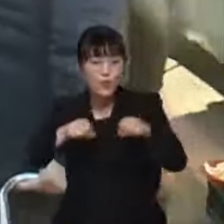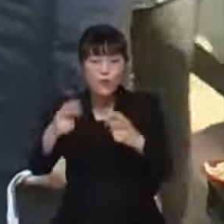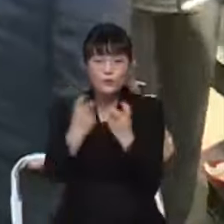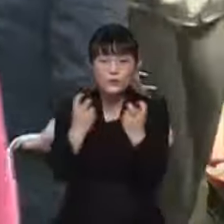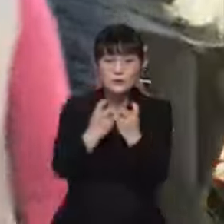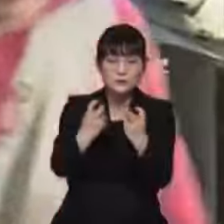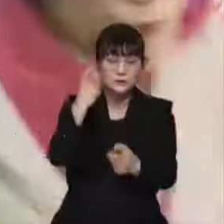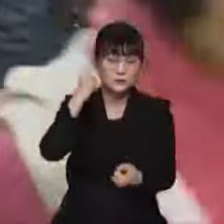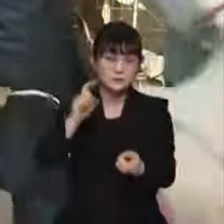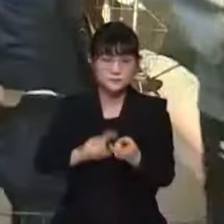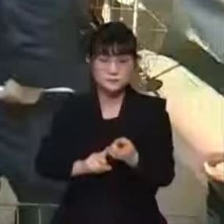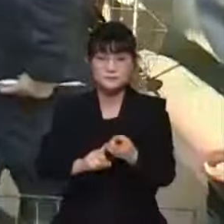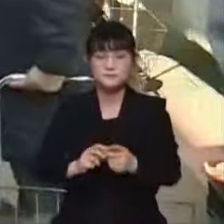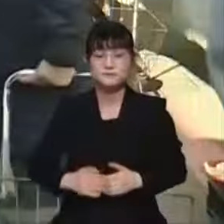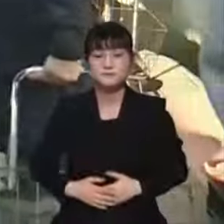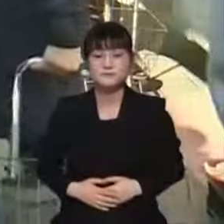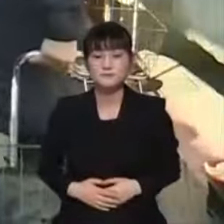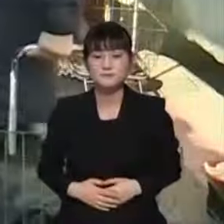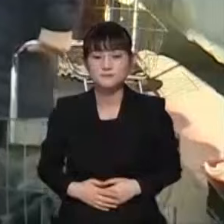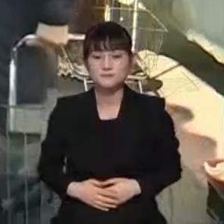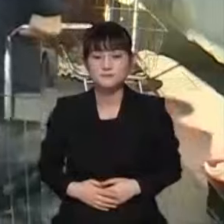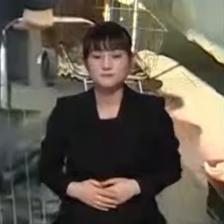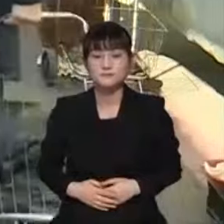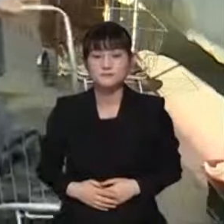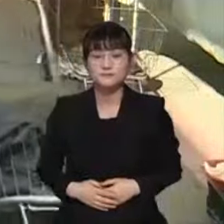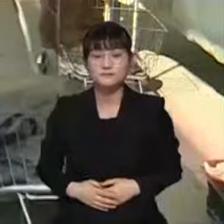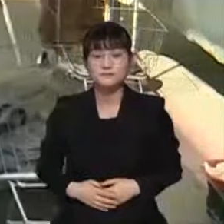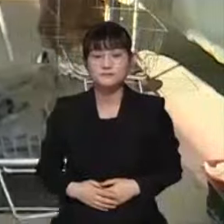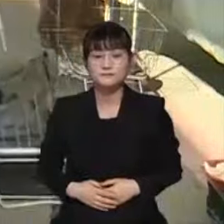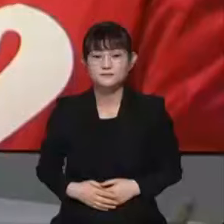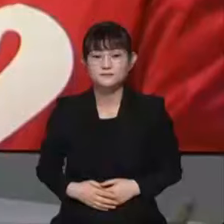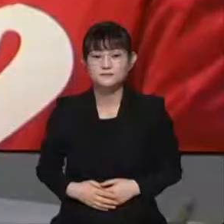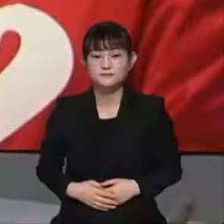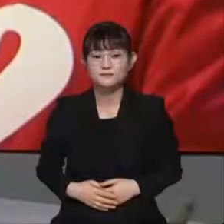공략할지가 관심입니다. KBC 박승윤입니다.